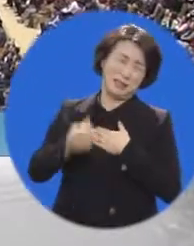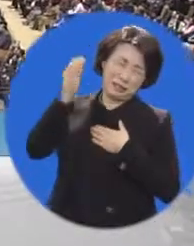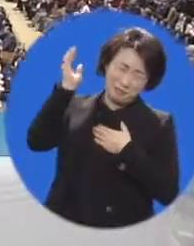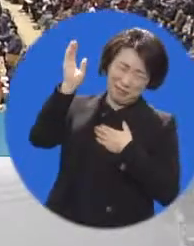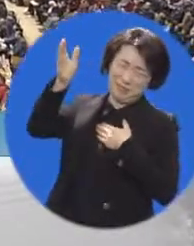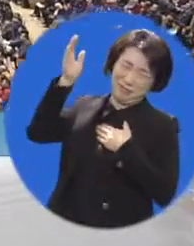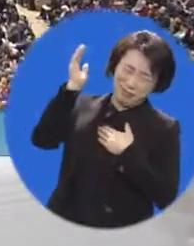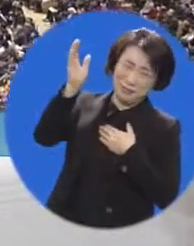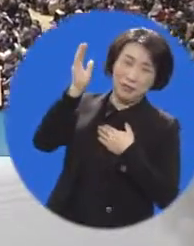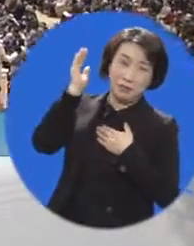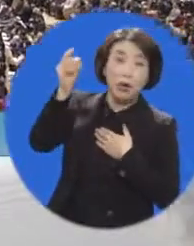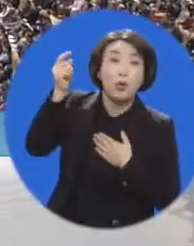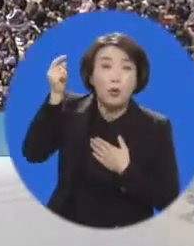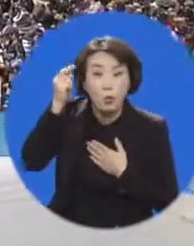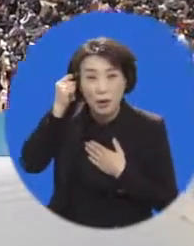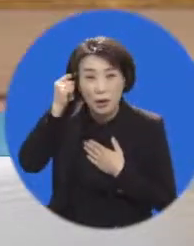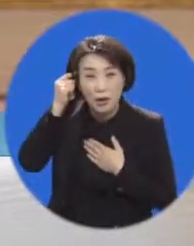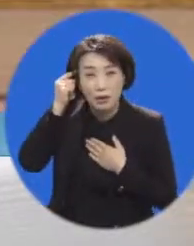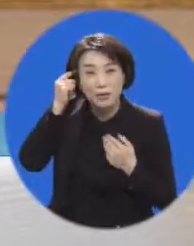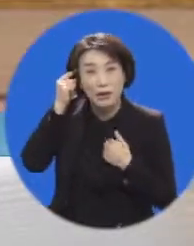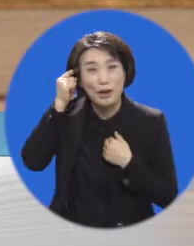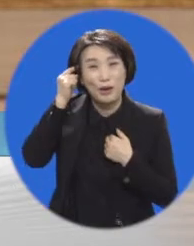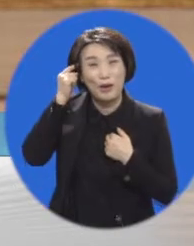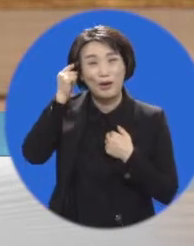그렇게 말하는 이유가 뭐?